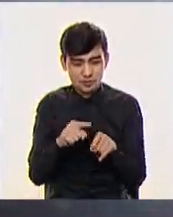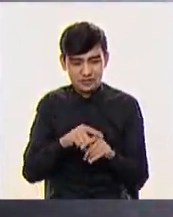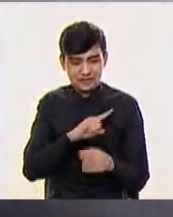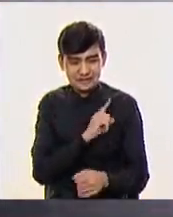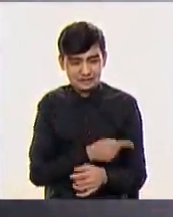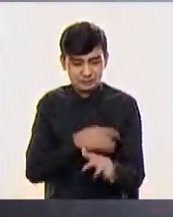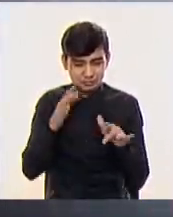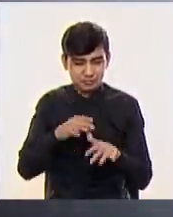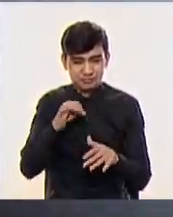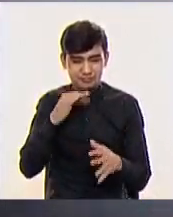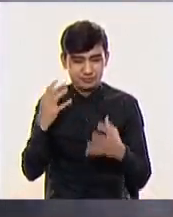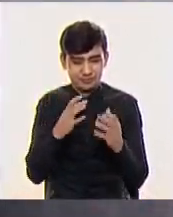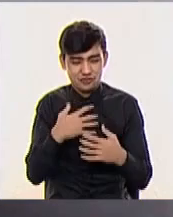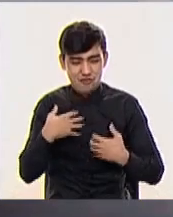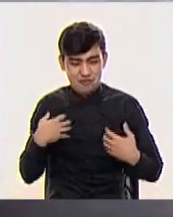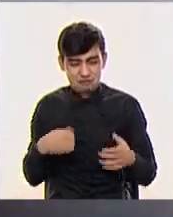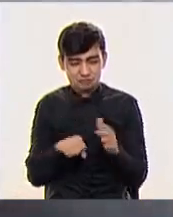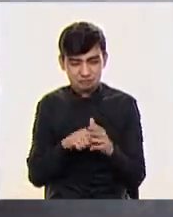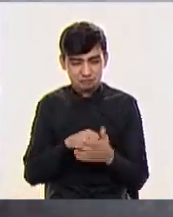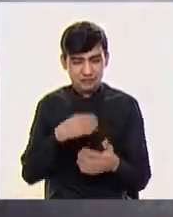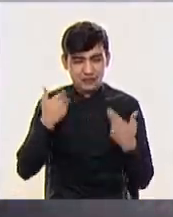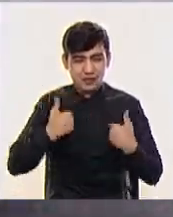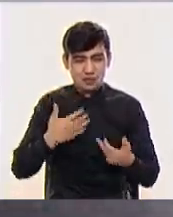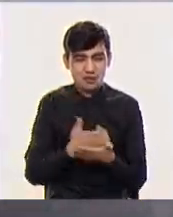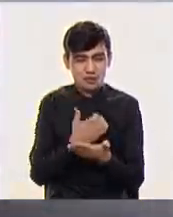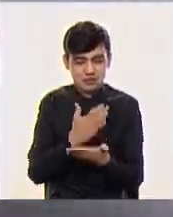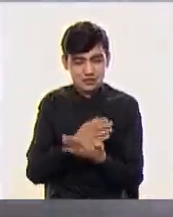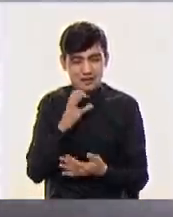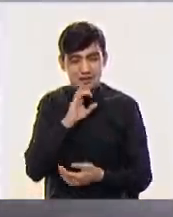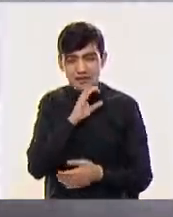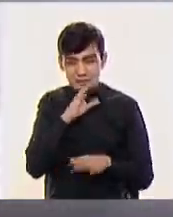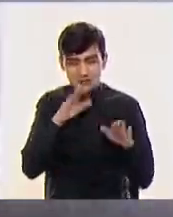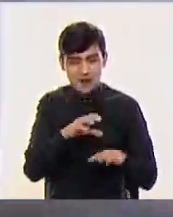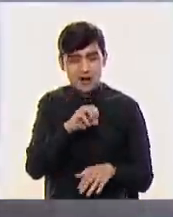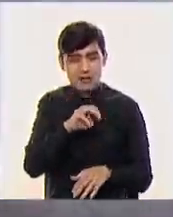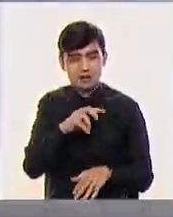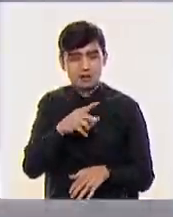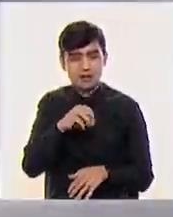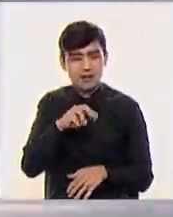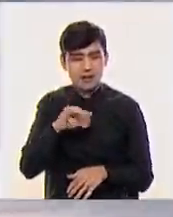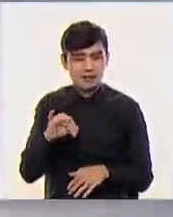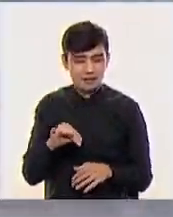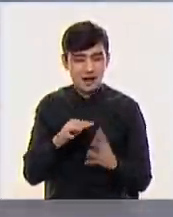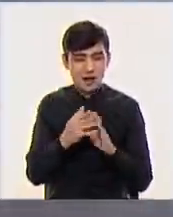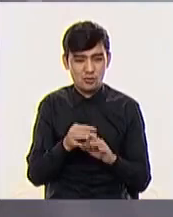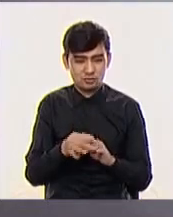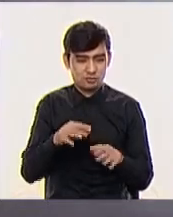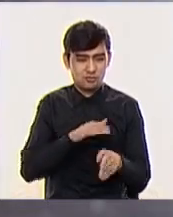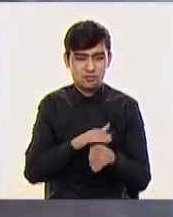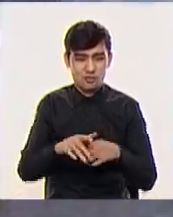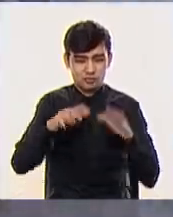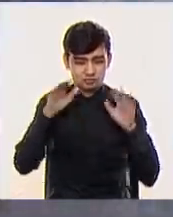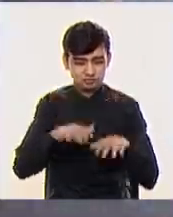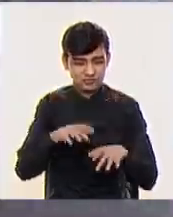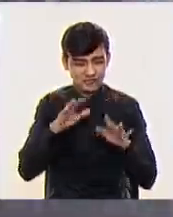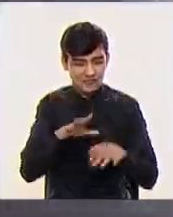алмаған ыққан малдардың өлекселері табылып жатыр. Ал солтүстіктегі Амангел дауылы бүтіндей қар астында қалып қойған. Бір